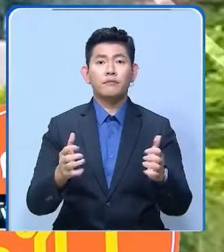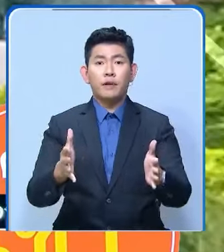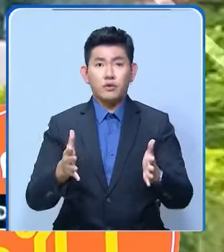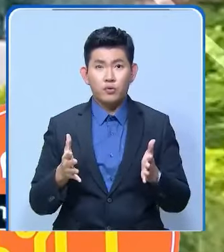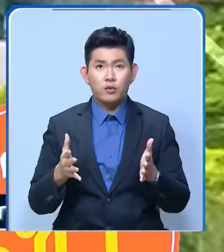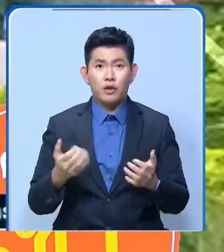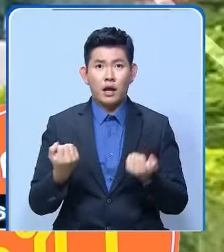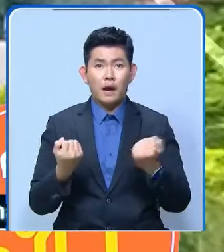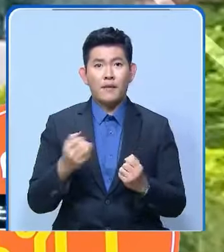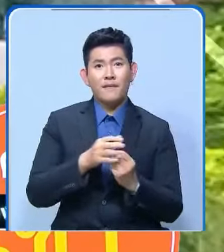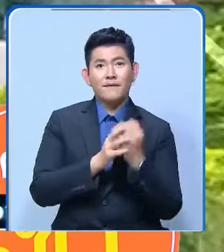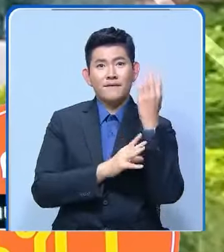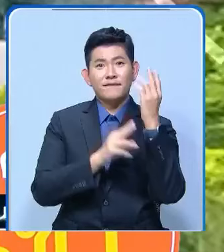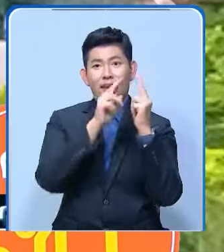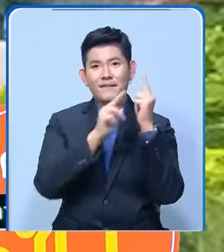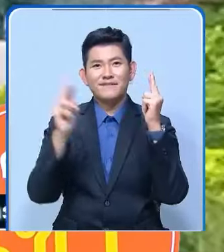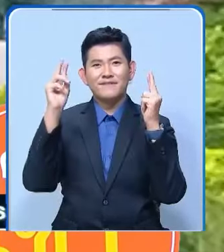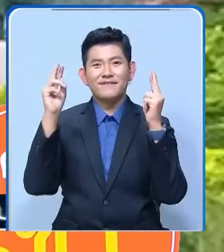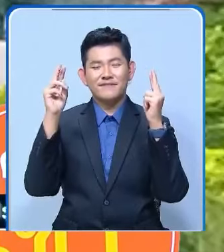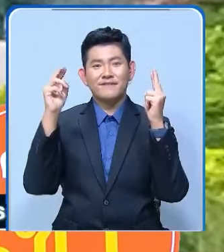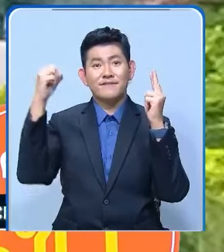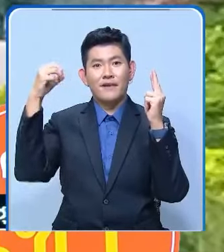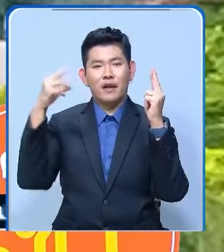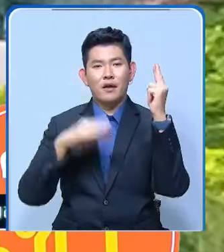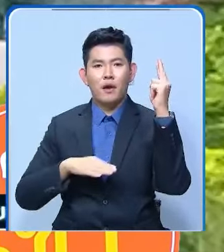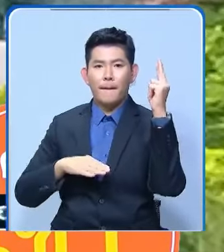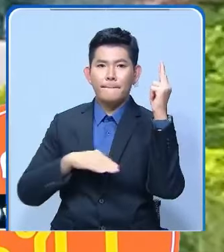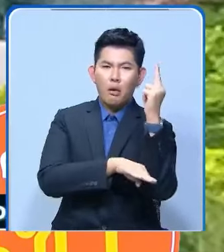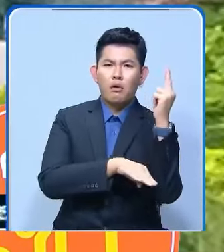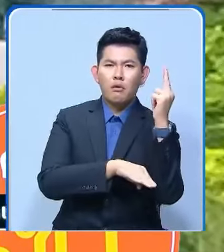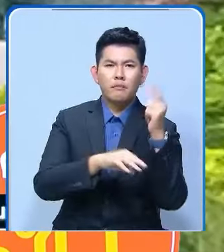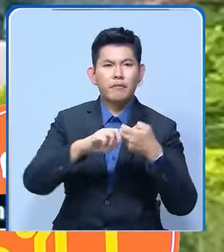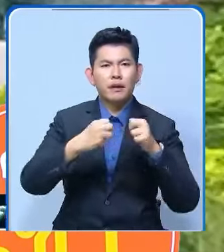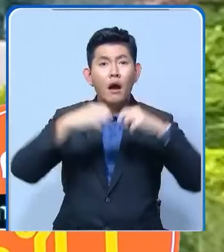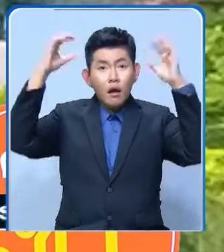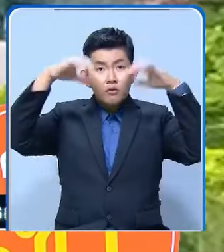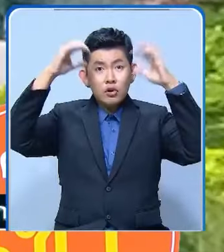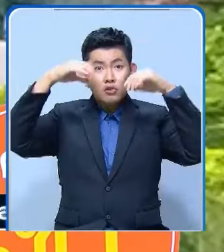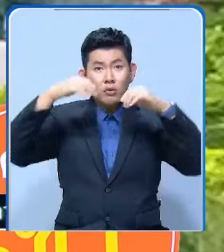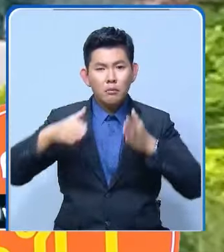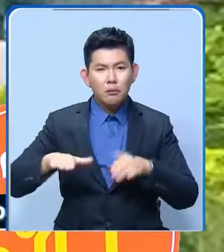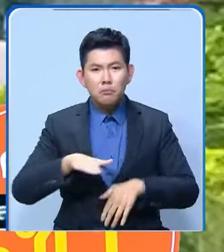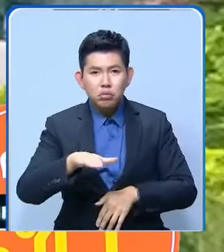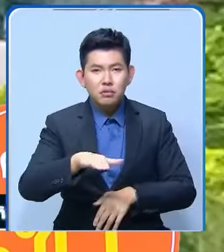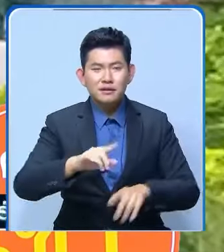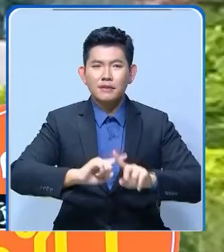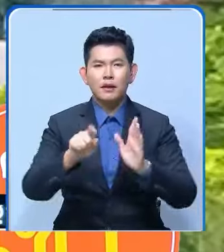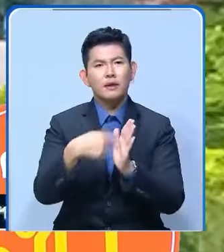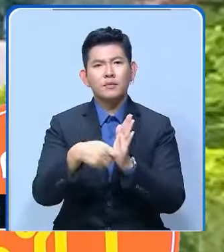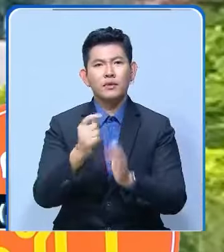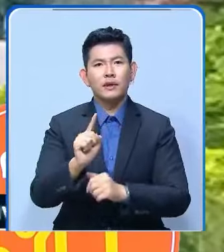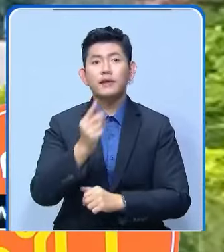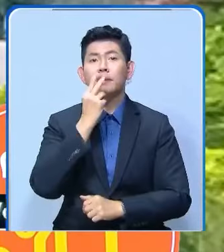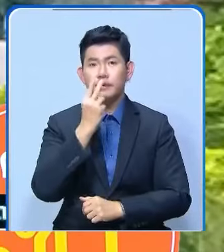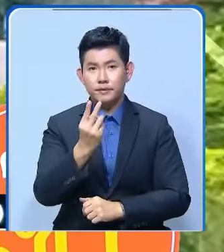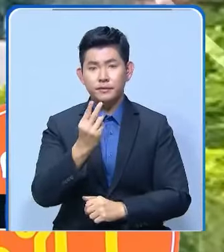เสียหลักไปชนเสาไฟฟ้าแรงสูงด้วยนะตอนแรกเข้าใจว่าเอ๊ะมันเกิดจากฝนตกหนักถนนลื่นหรือเปล่าแต่จริงๆแล้วสาเหตุเกิดจากอะไรช